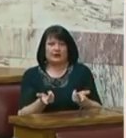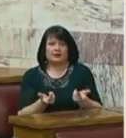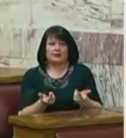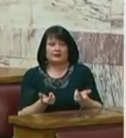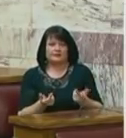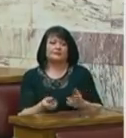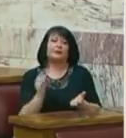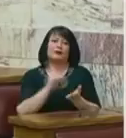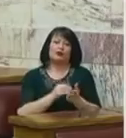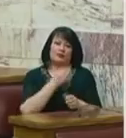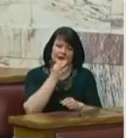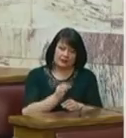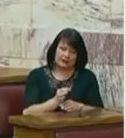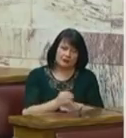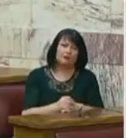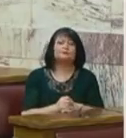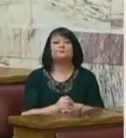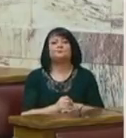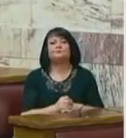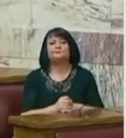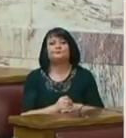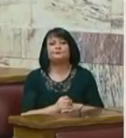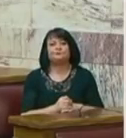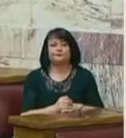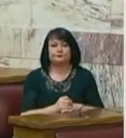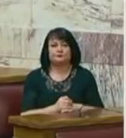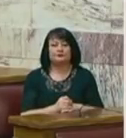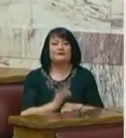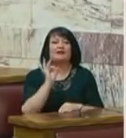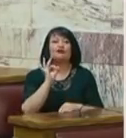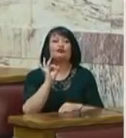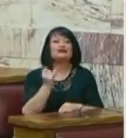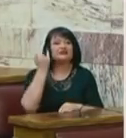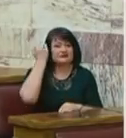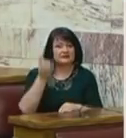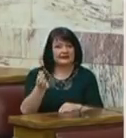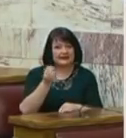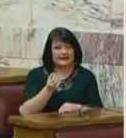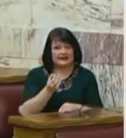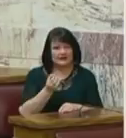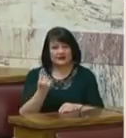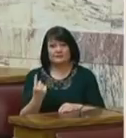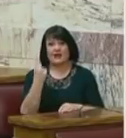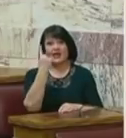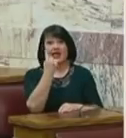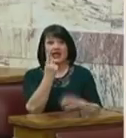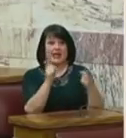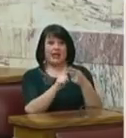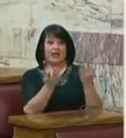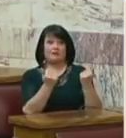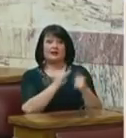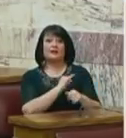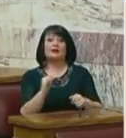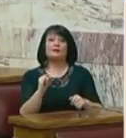Σημειωτέων μεταξύ όλων όσων λέει επιμόνως ο Φρουζής είναι ότι έναν άνθρωπο δεν τον έχει συναντήσει ποτέ στη ζωή του, τον